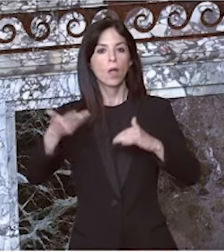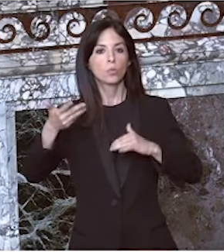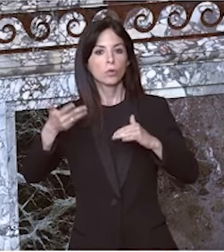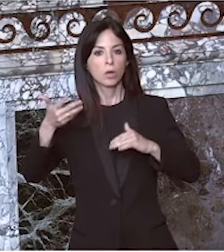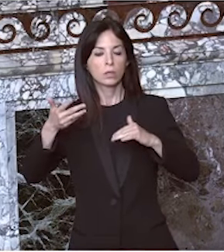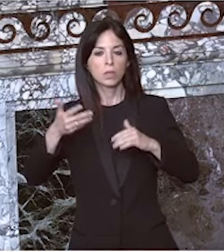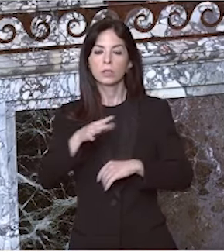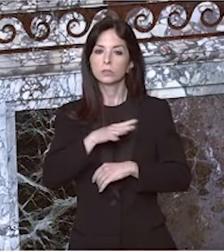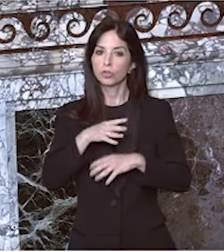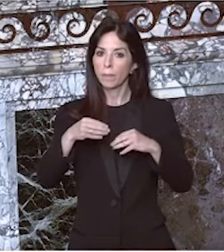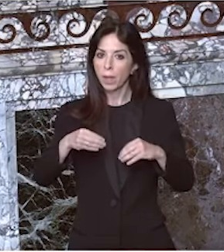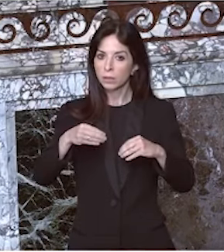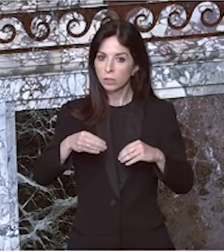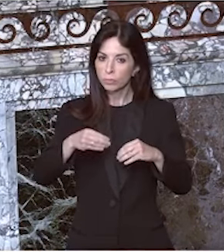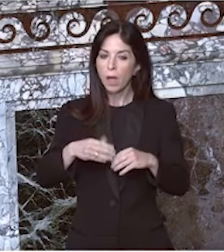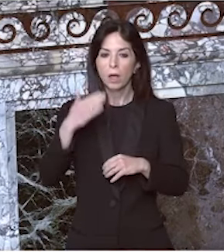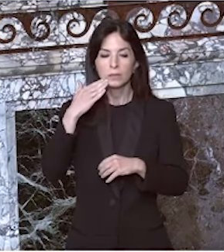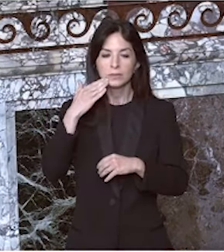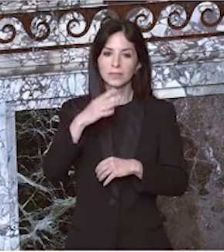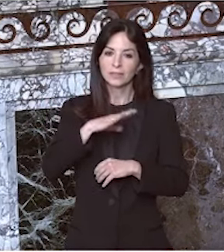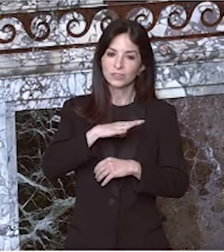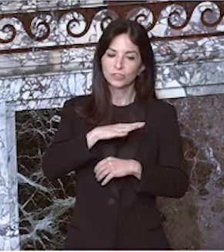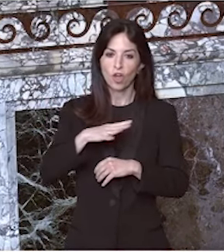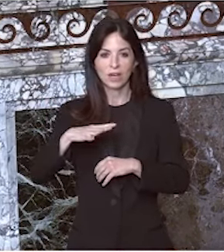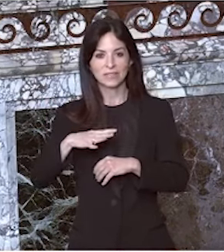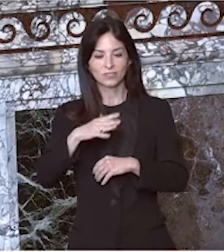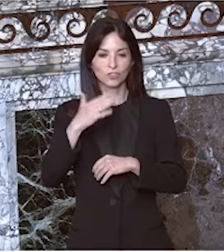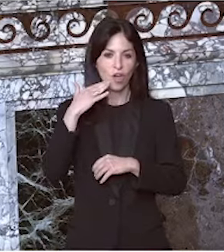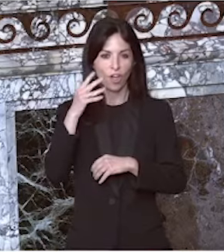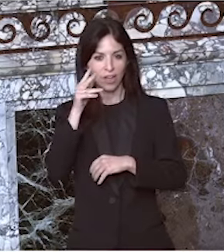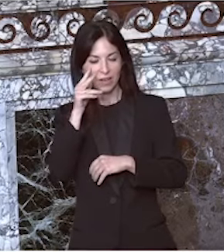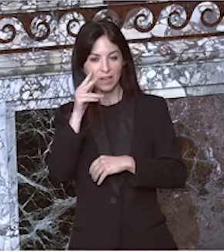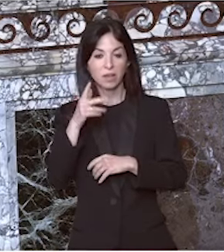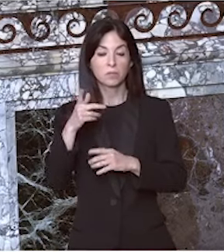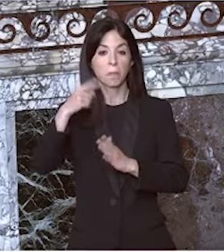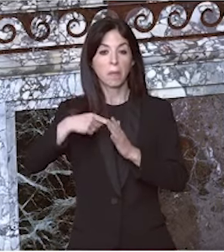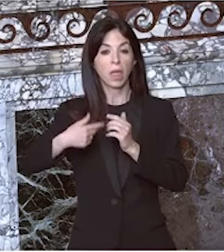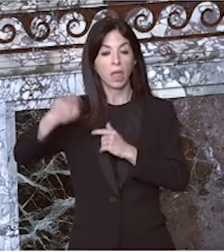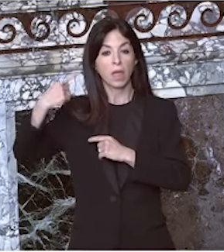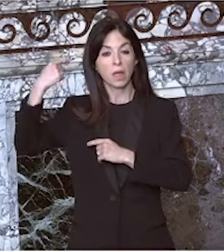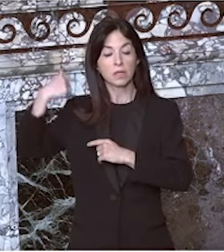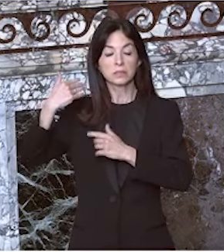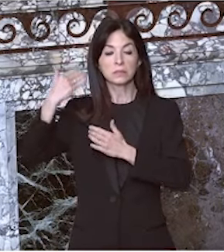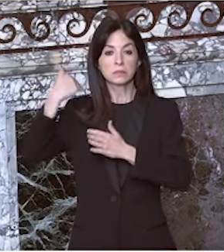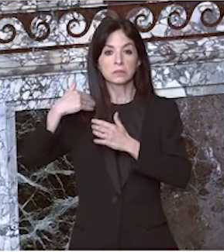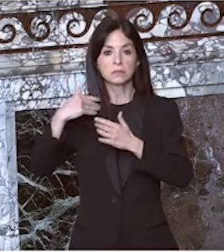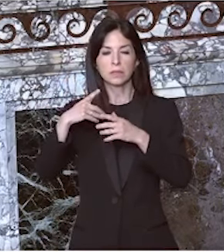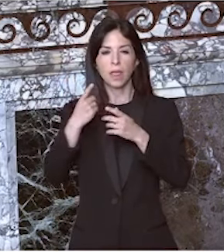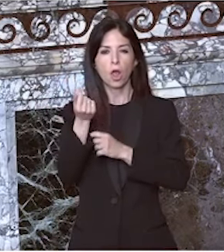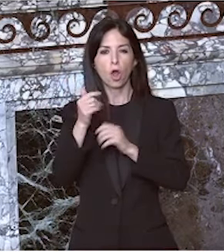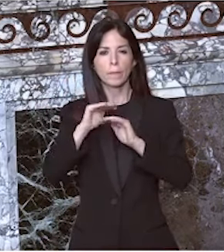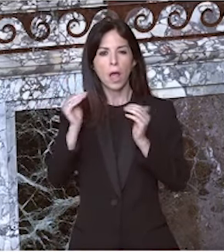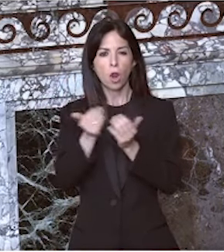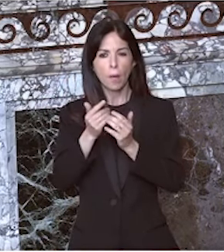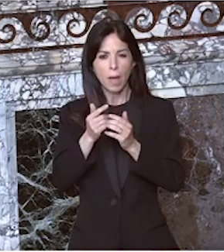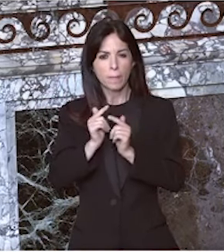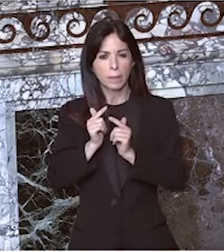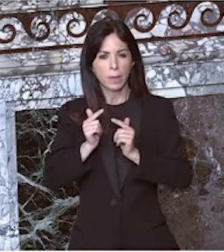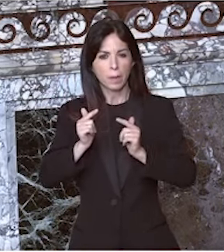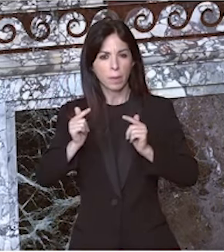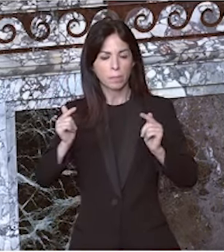Autorità, signori partecipanti, signore e signori. Nei mesi scorsi l'economia globale ha continuato a espandersi, nonostante il